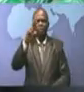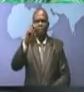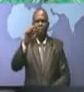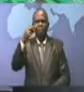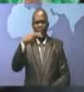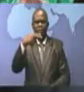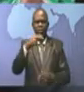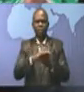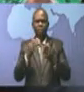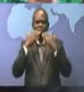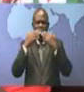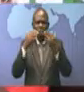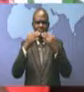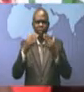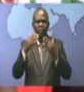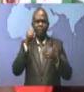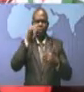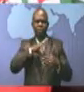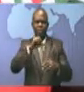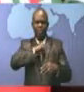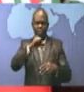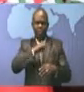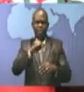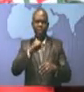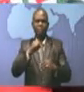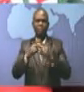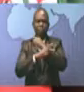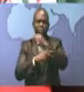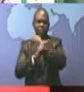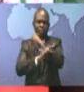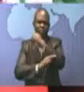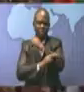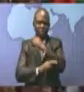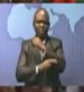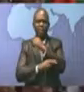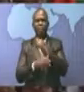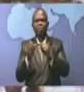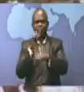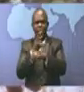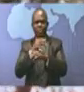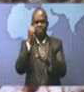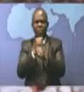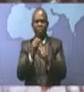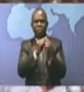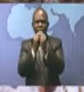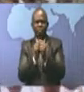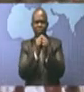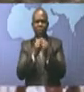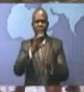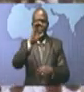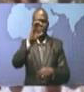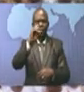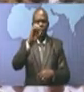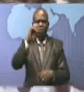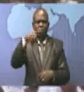la province Ngozi pour leur courage et les a invités à travailler en coopérative. Pour sa part, Lazare